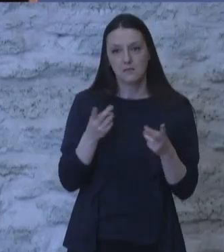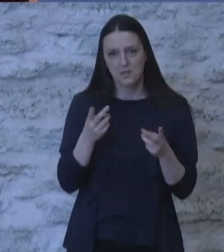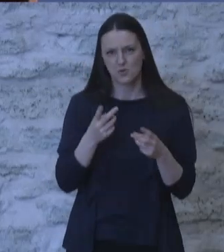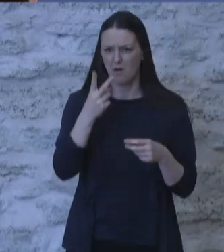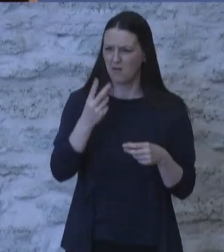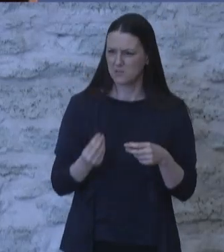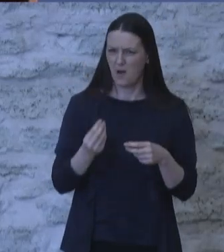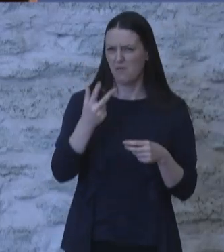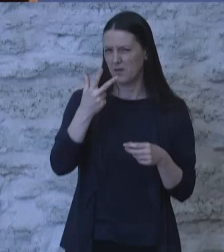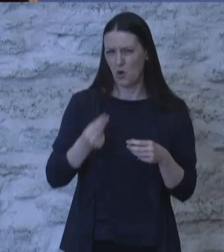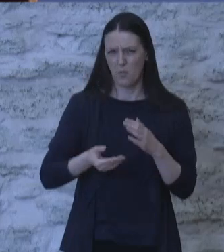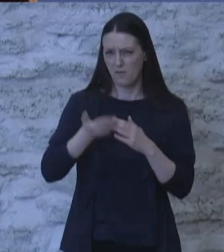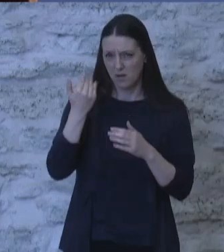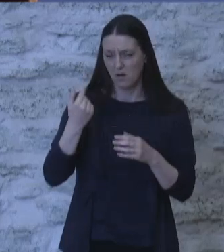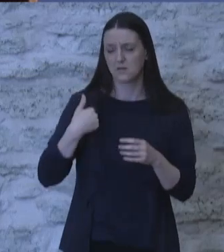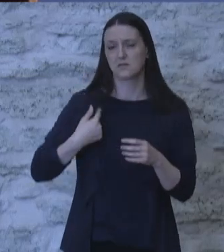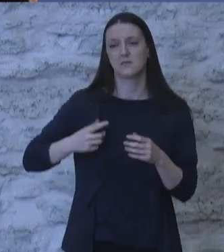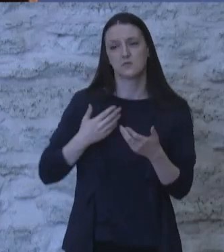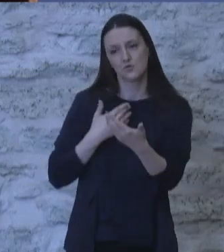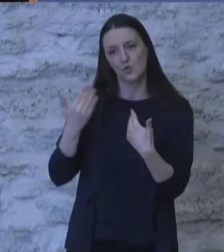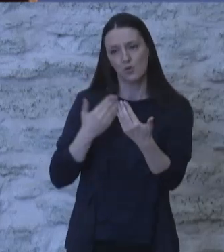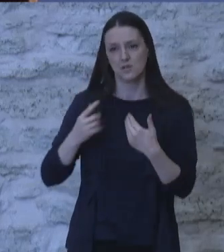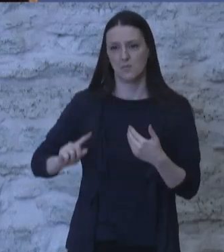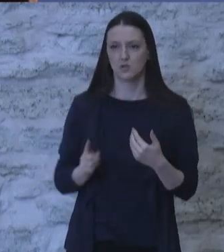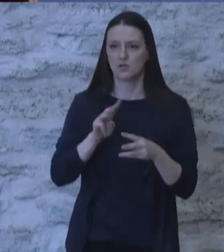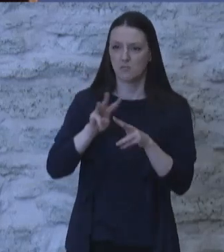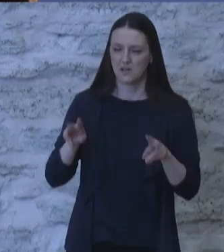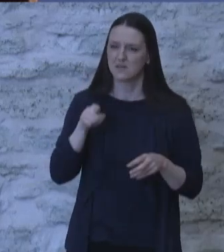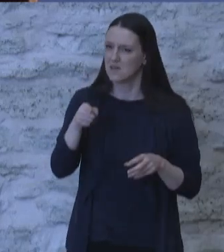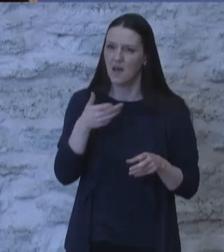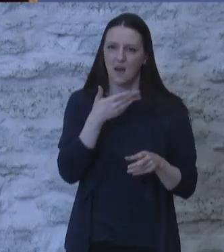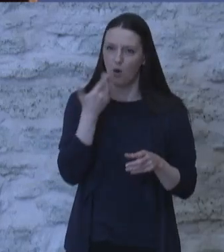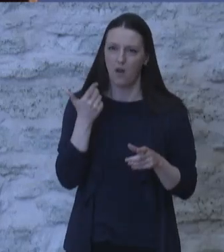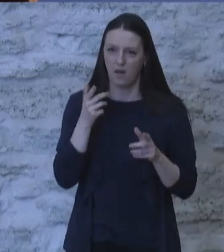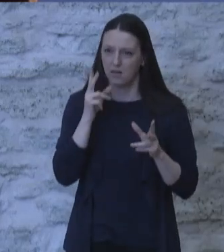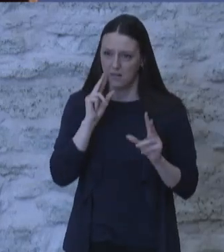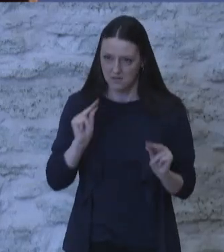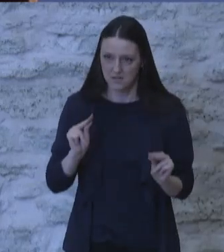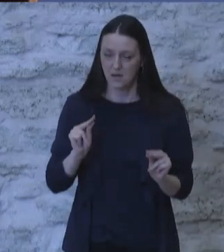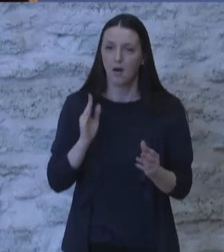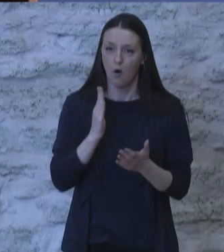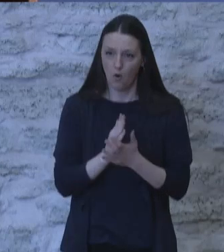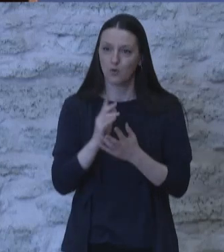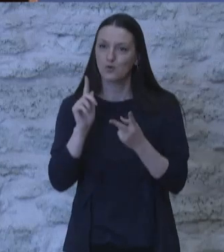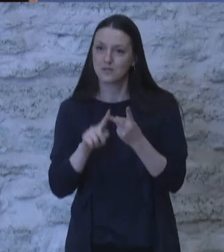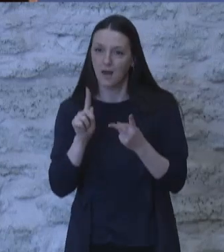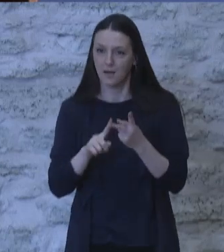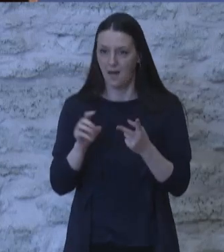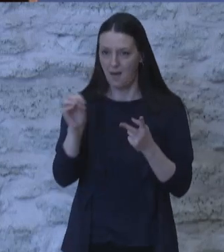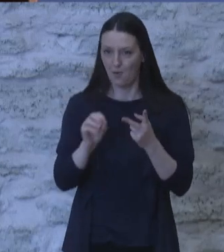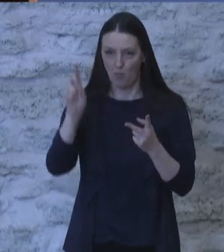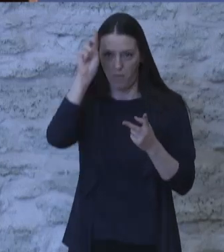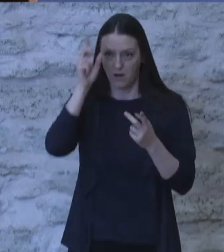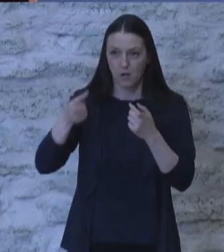suhtus sotsiaalministriga ja see ei pea paika. Aga on tegelikult vist üks teine riik Euroopa riik, kus ta on rohkem